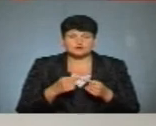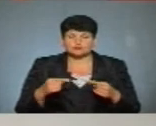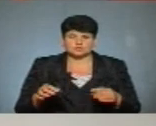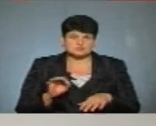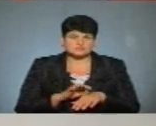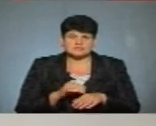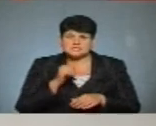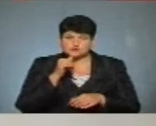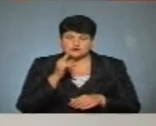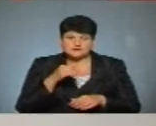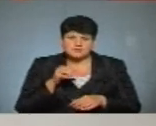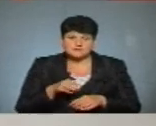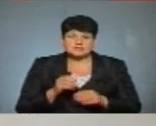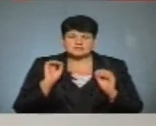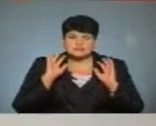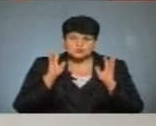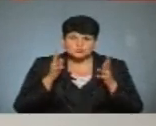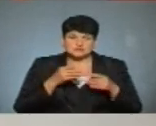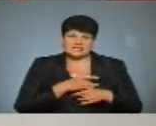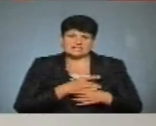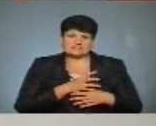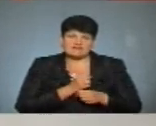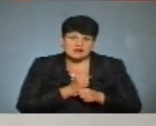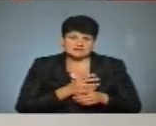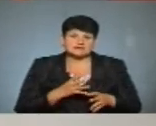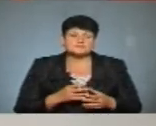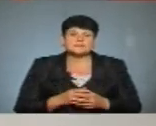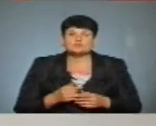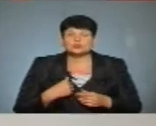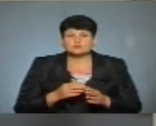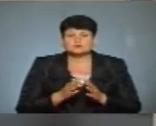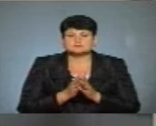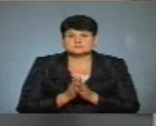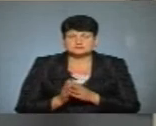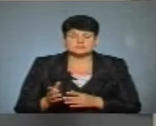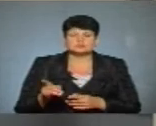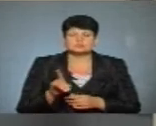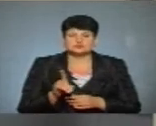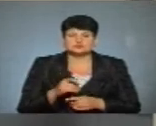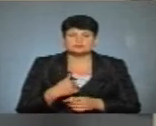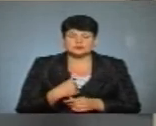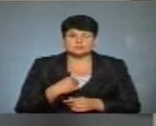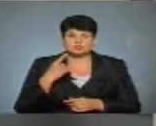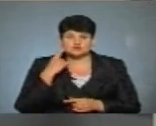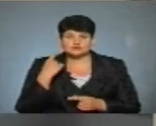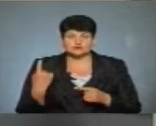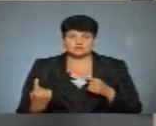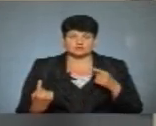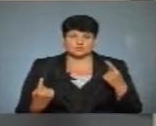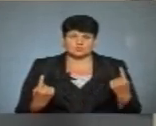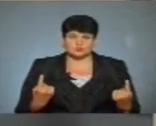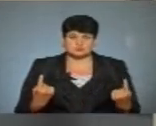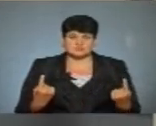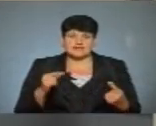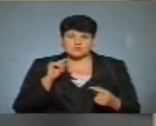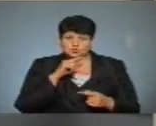Це цукровий діабет, це інсульти, інфаркти. І тому ми закликаємо до того, щоб ми почули один одного.